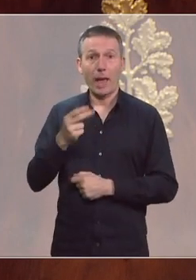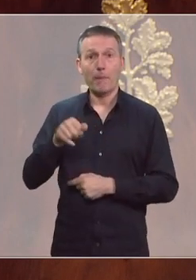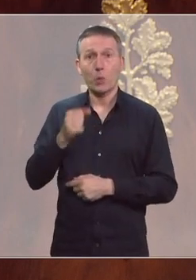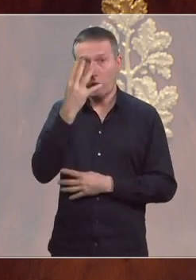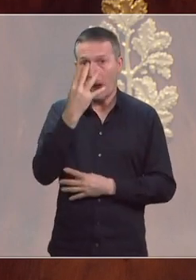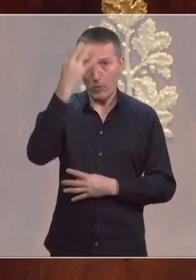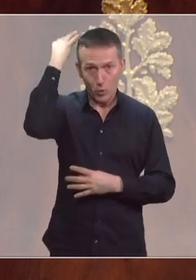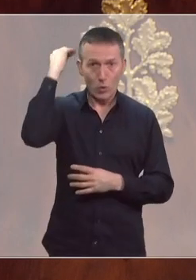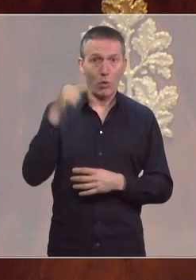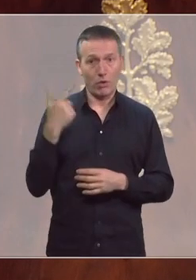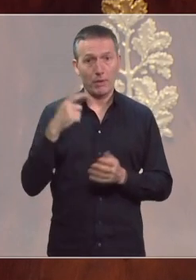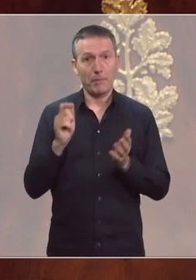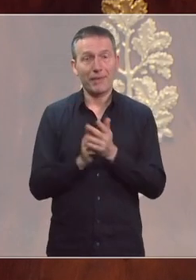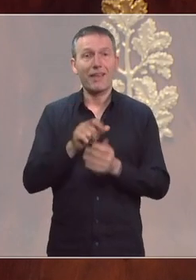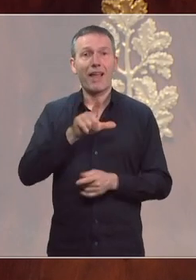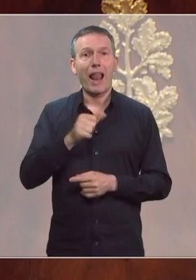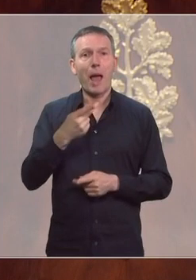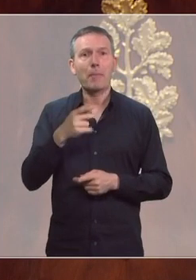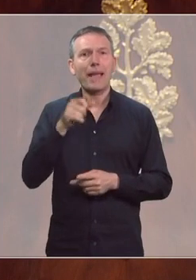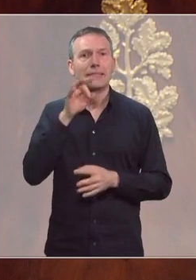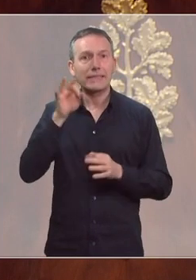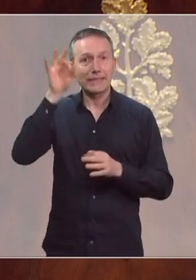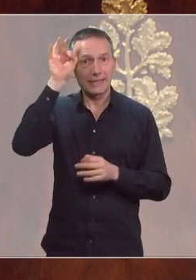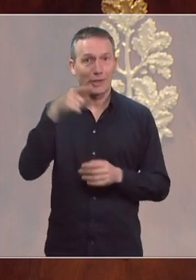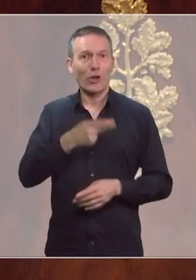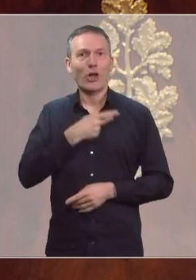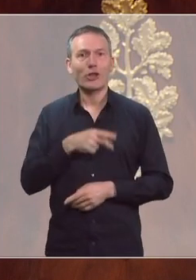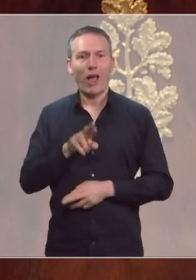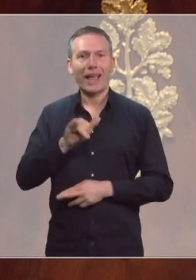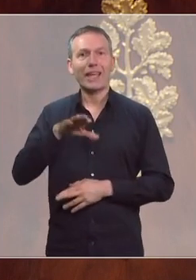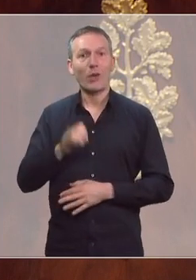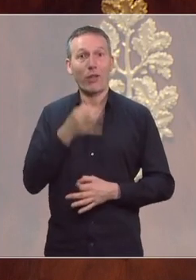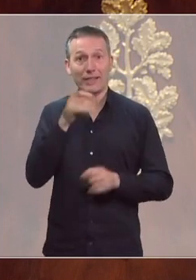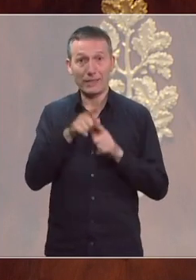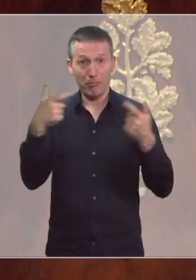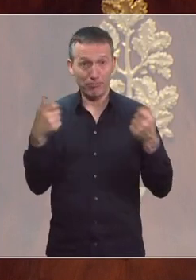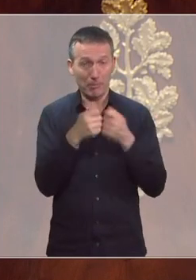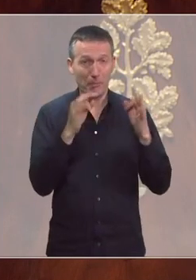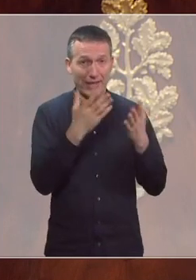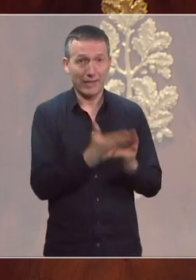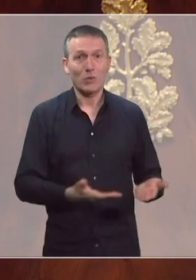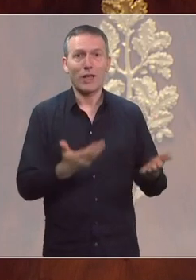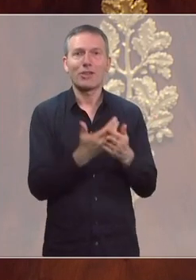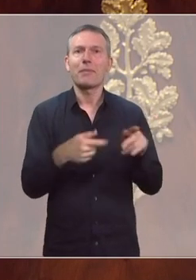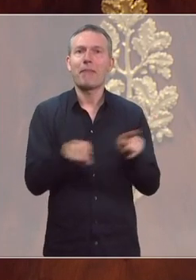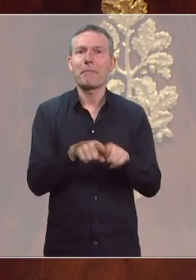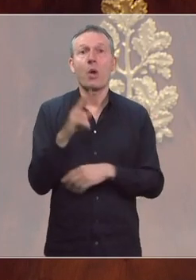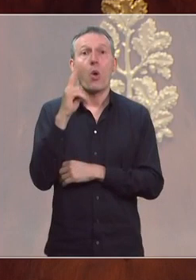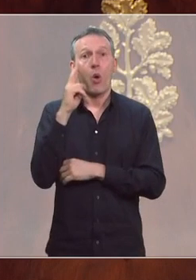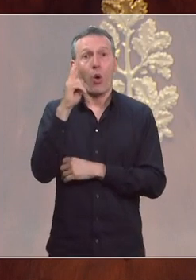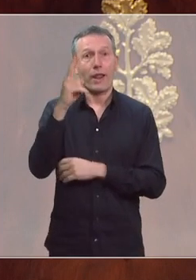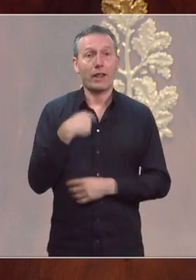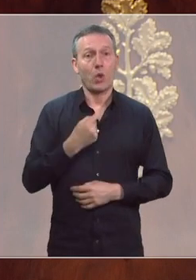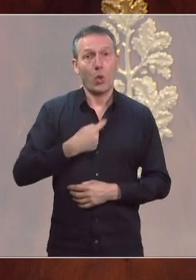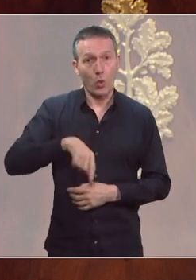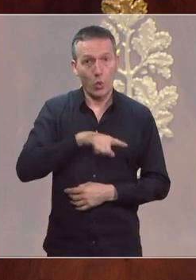au docteur Rieu dans La Peste résonnent, tristement, il faut le dire, avec l'actualité. L'honnêteté, c'est ce que nous